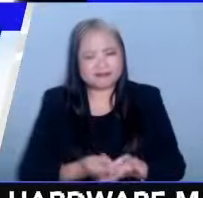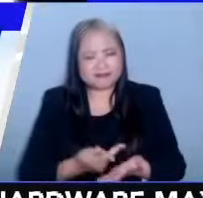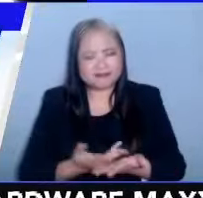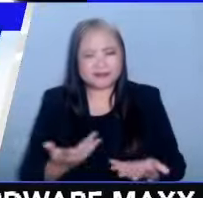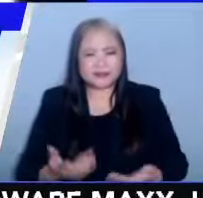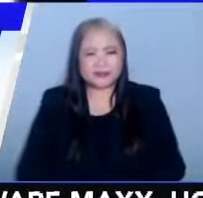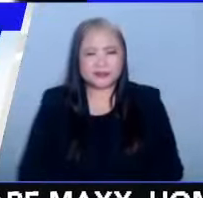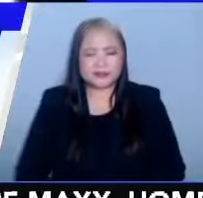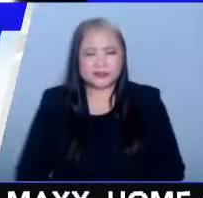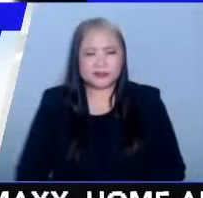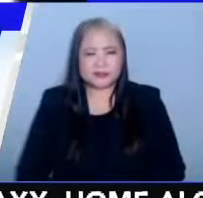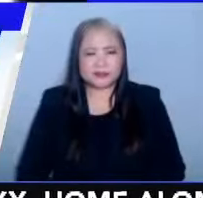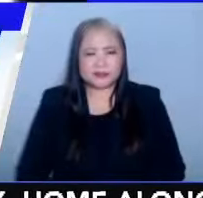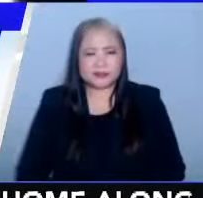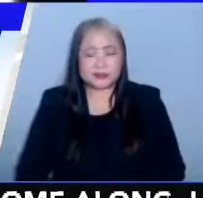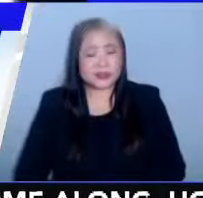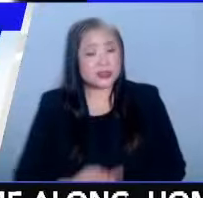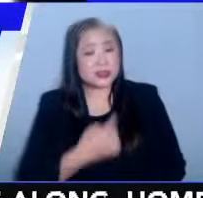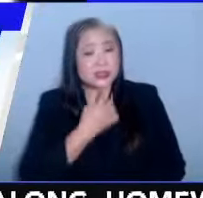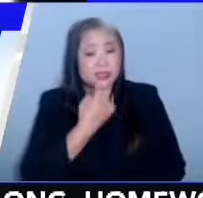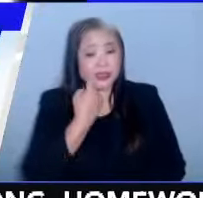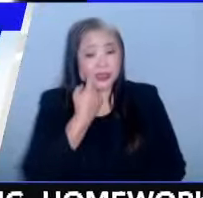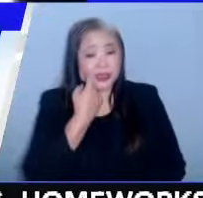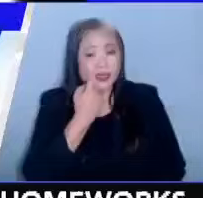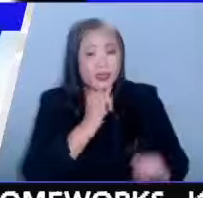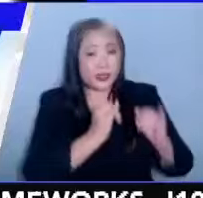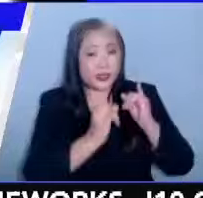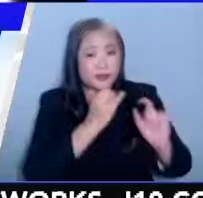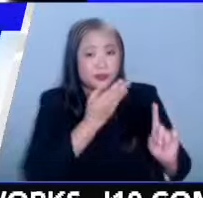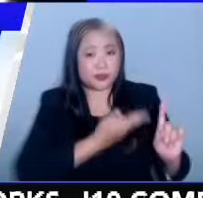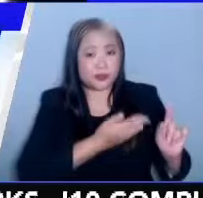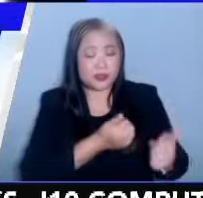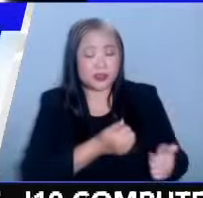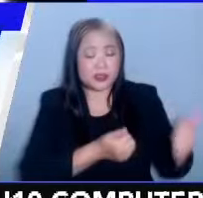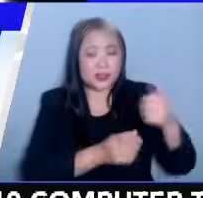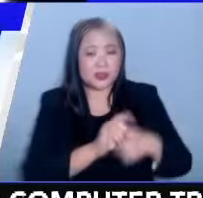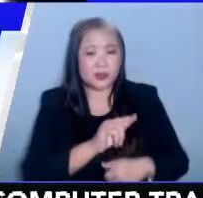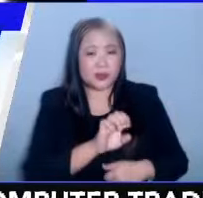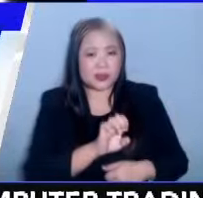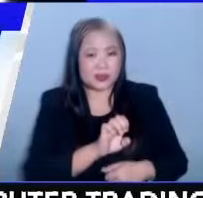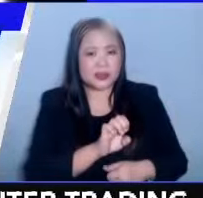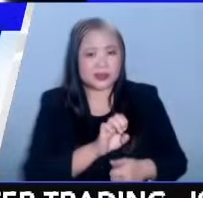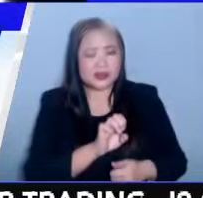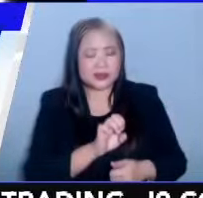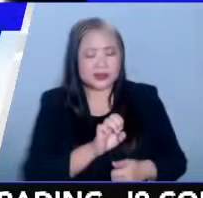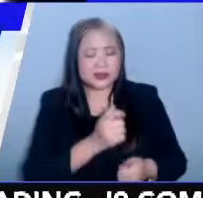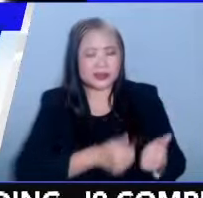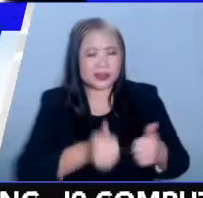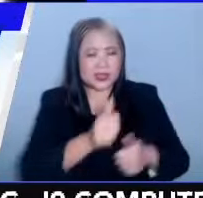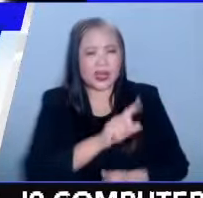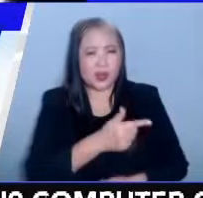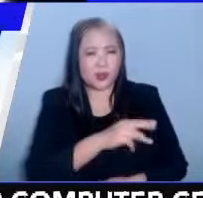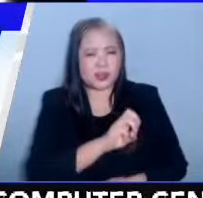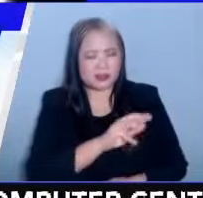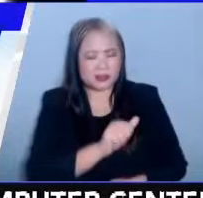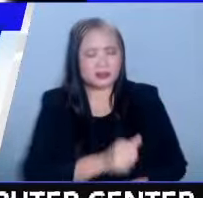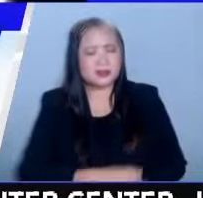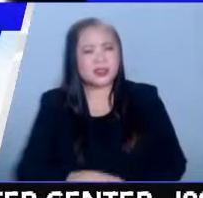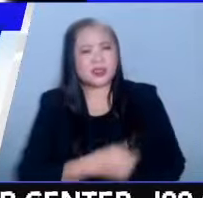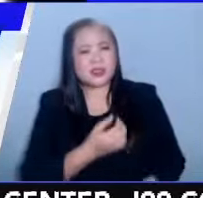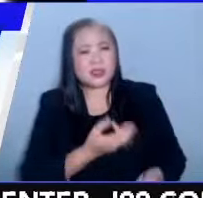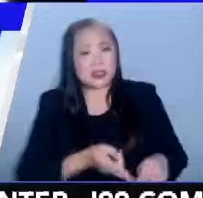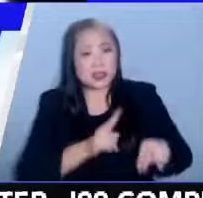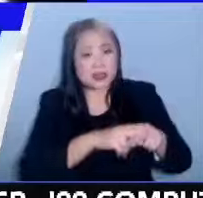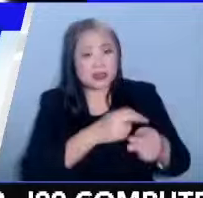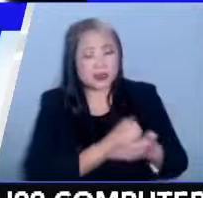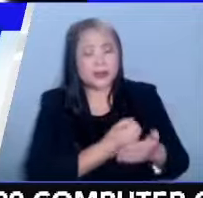Paul sa panayam namin kay labor secretary laguesma sabi niya na ung dagdag sahod naman daw ay sa minimum wage lang iba naman daw